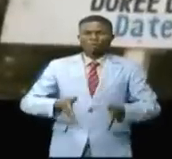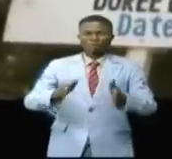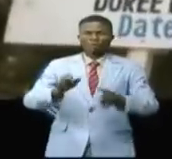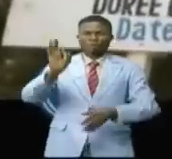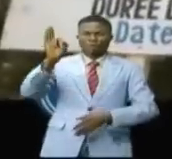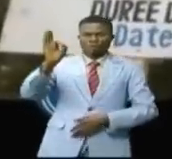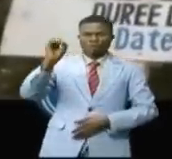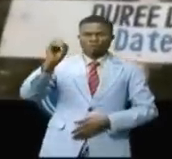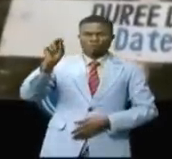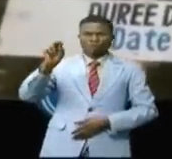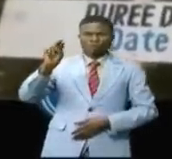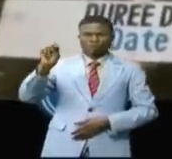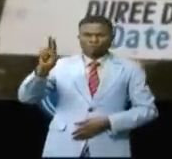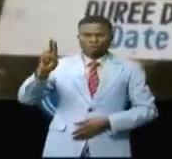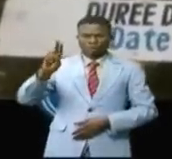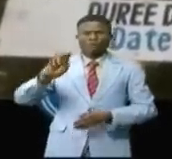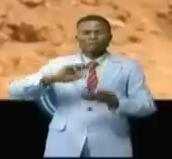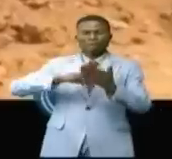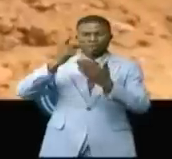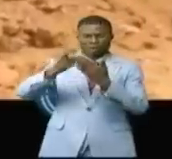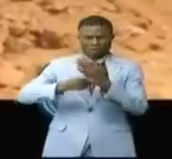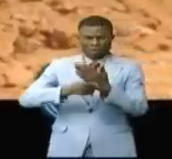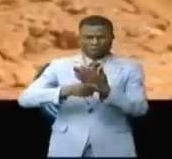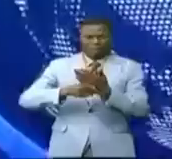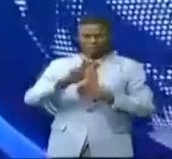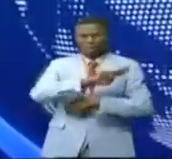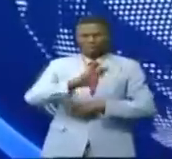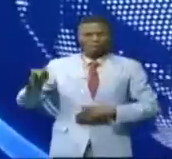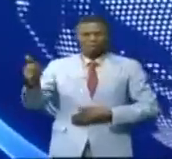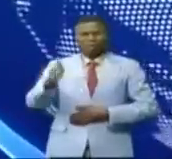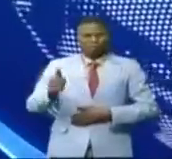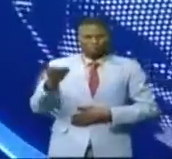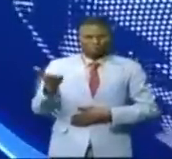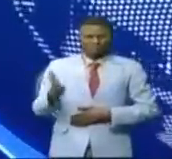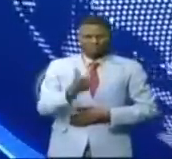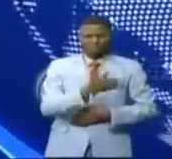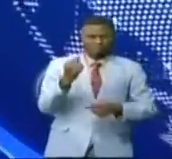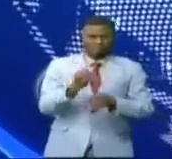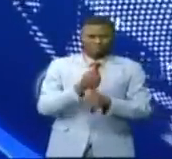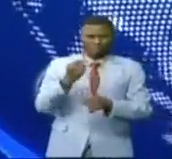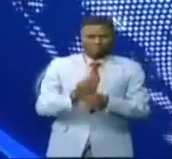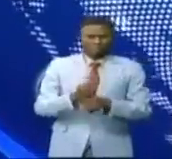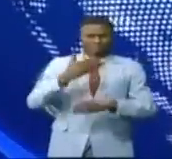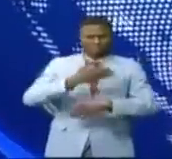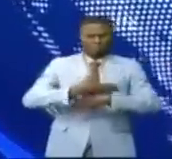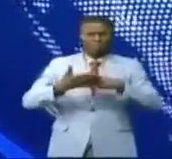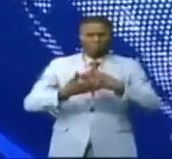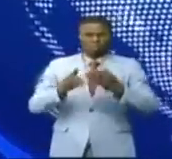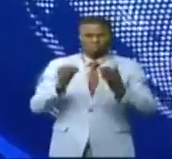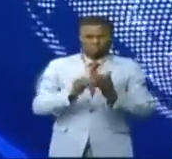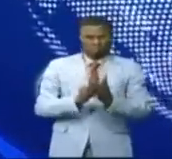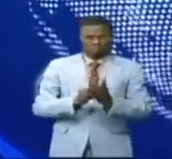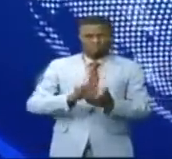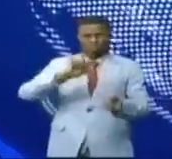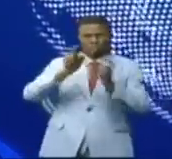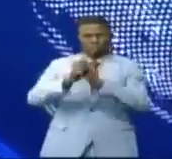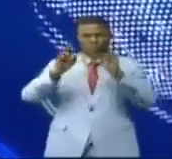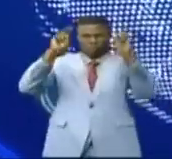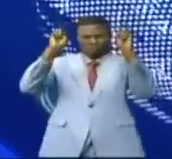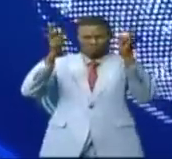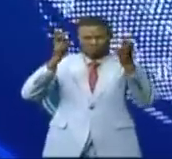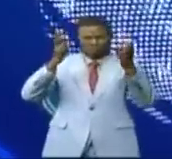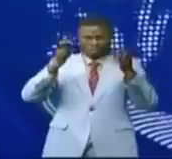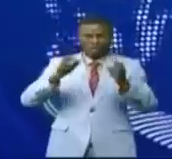dans les programmes d'entretien routier air 2021 le travaux de réhabilitation et de modernisation de la